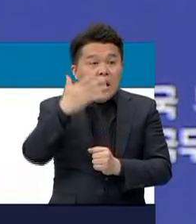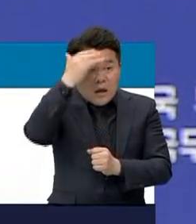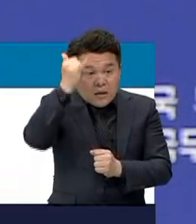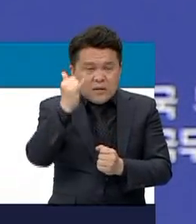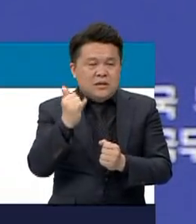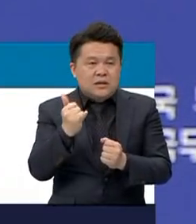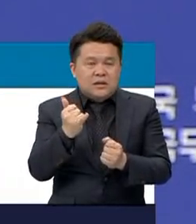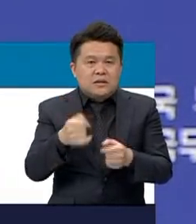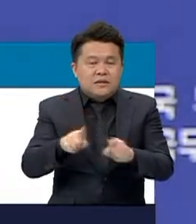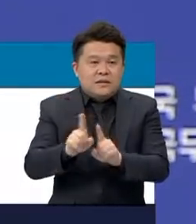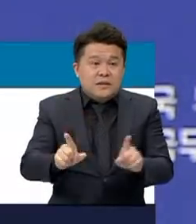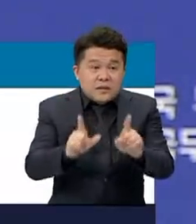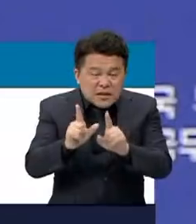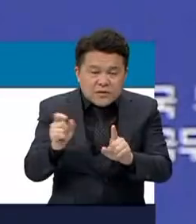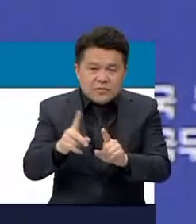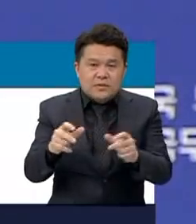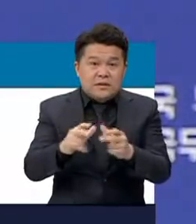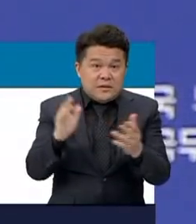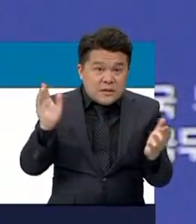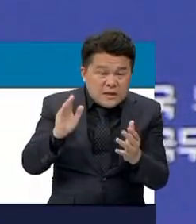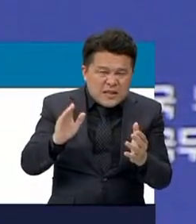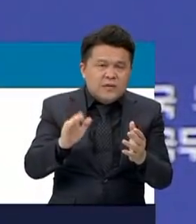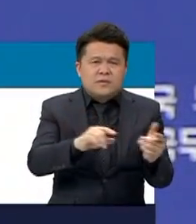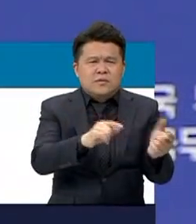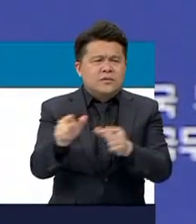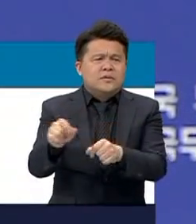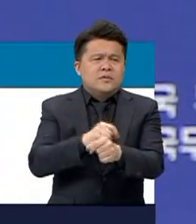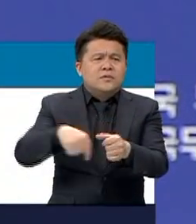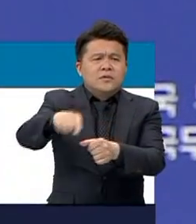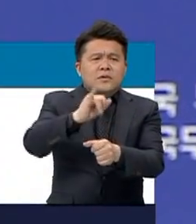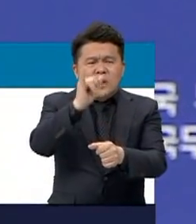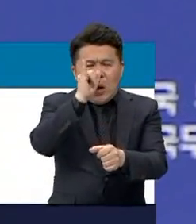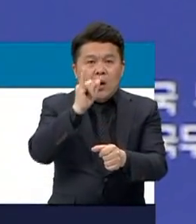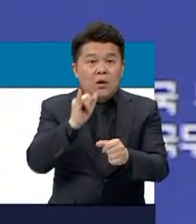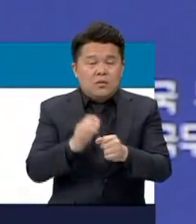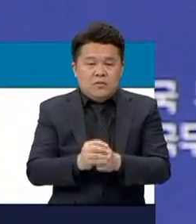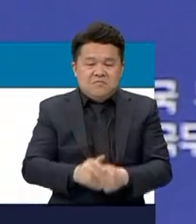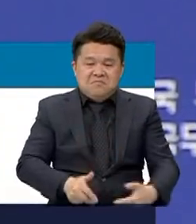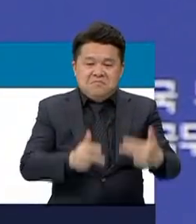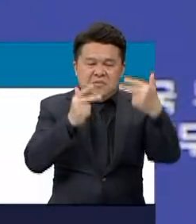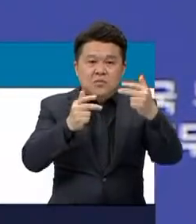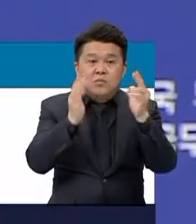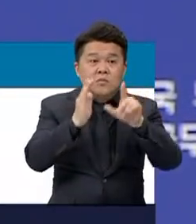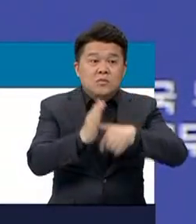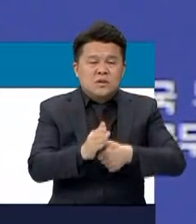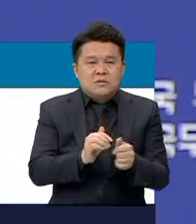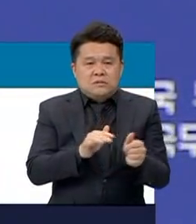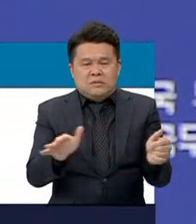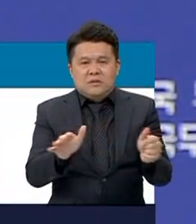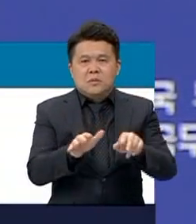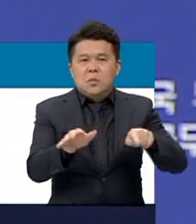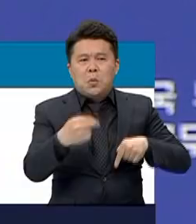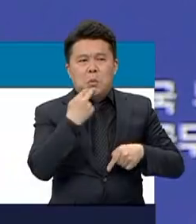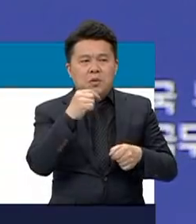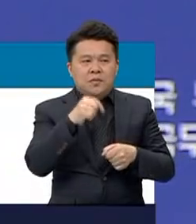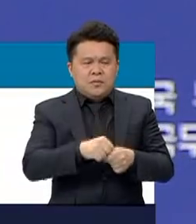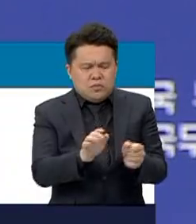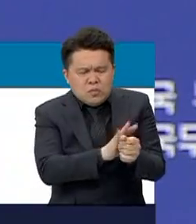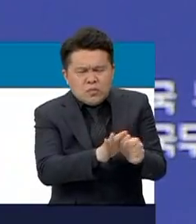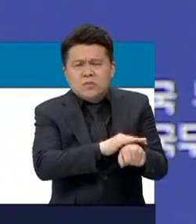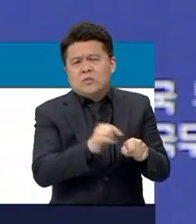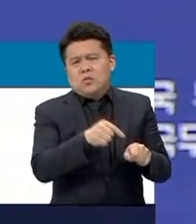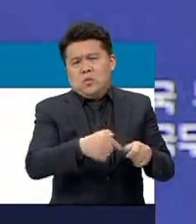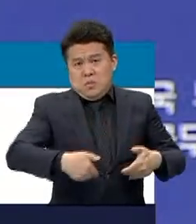등 특수한 환경의 학생들이 원격 수업에서 소외되거나 뒤처지지 않도록